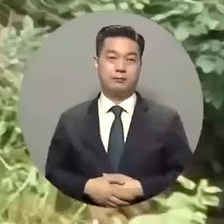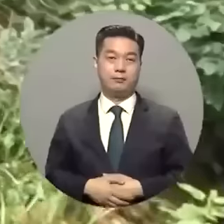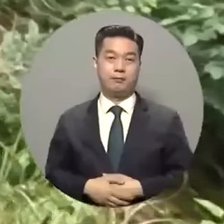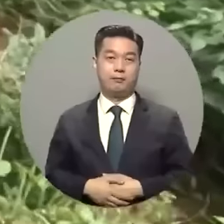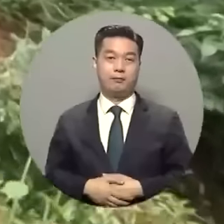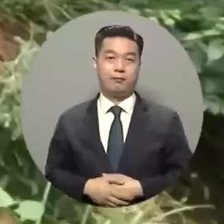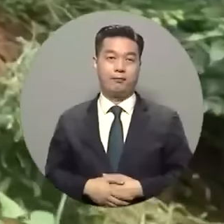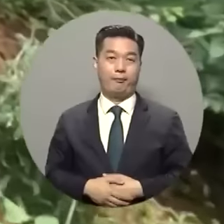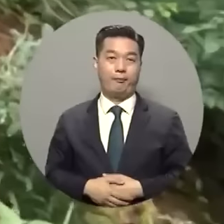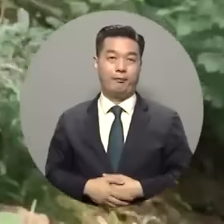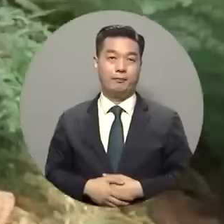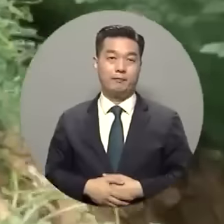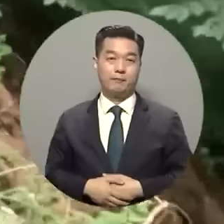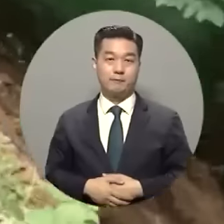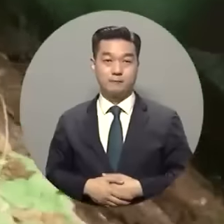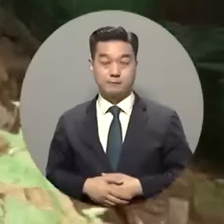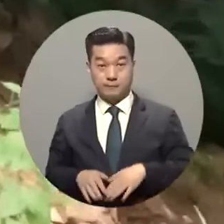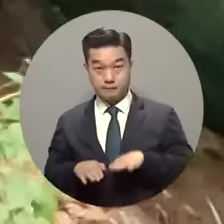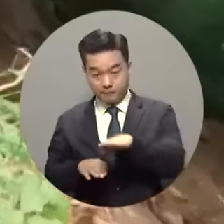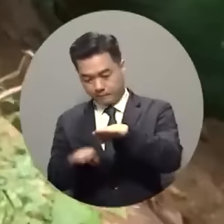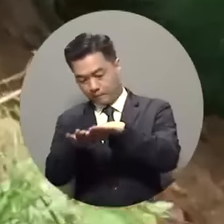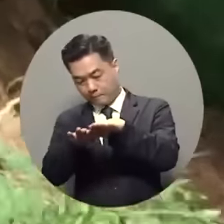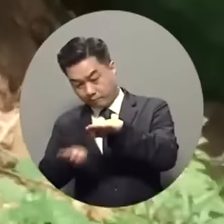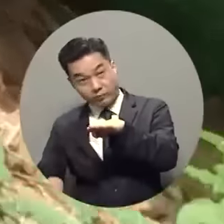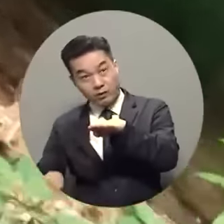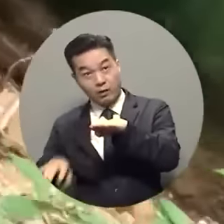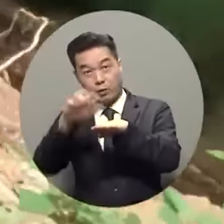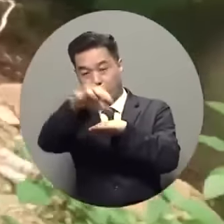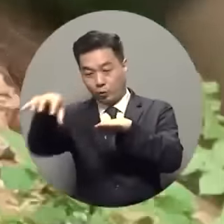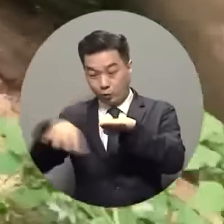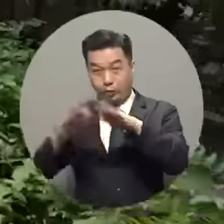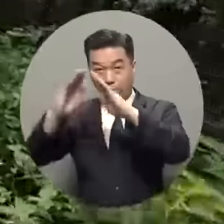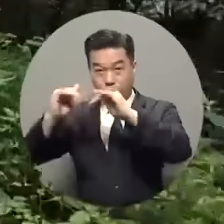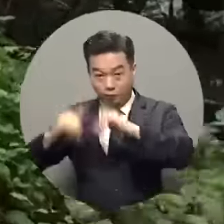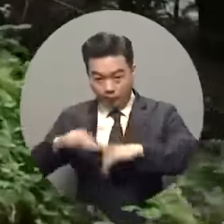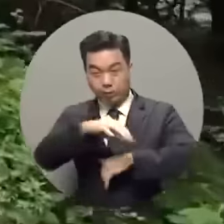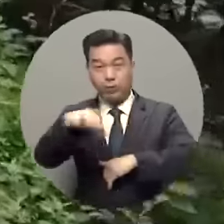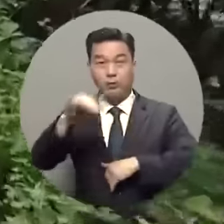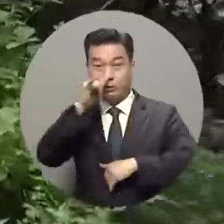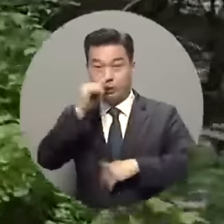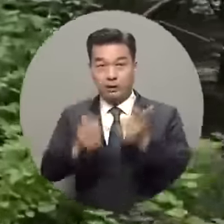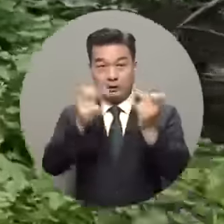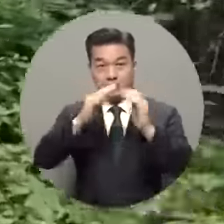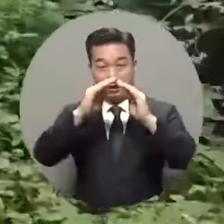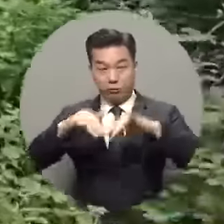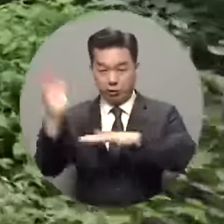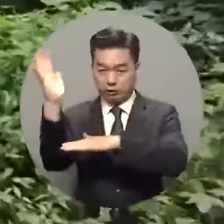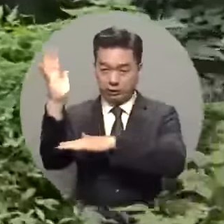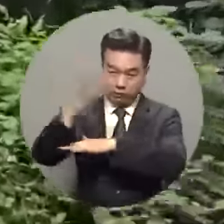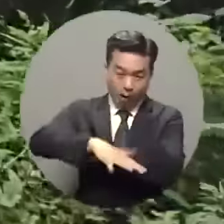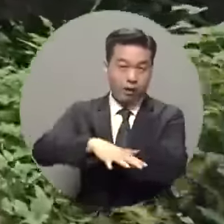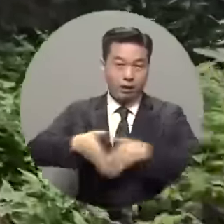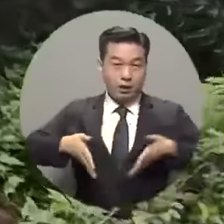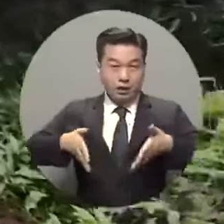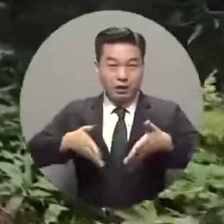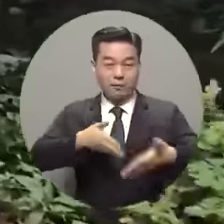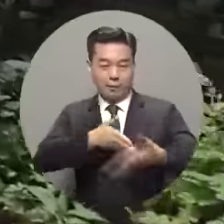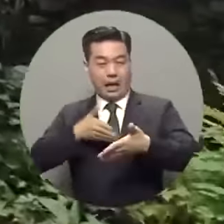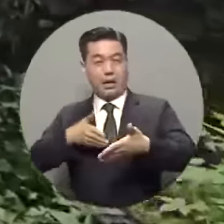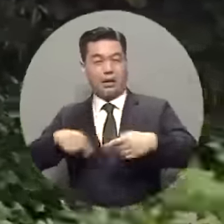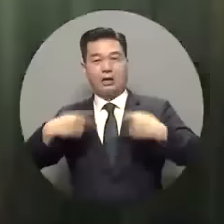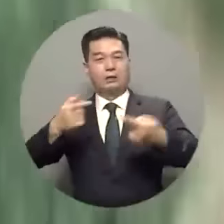봤습니다 임도 바로 위쪽에도 아래쪽에도 곳곳이 무너져 있습니다 산사태로 쓰러진 나무에 길이 막혀 더 이상 올라갈 수 없는